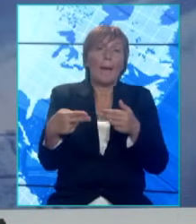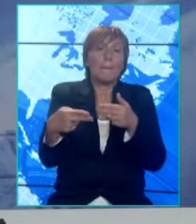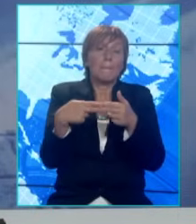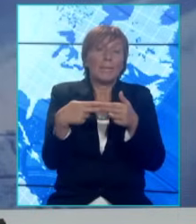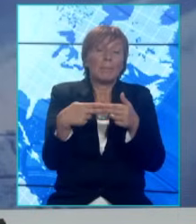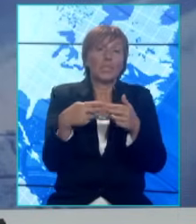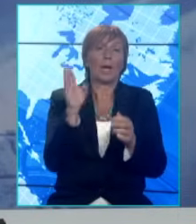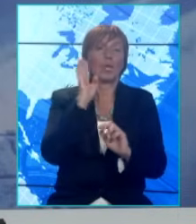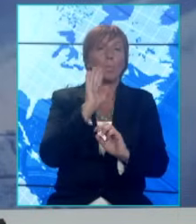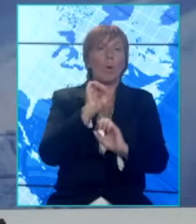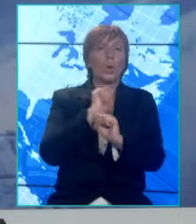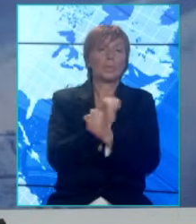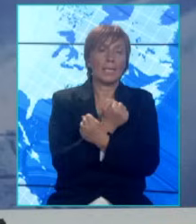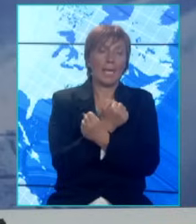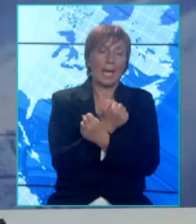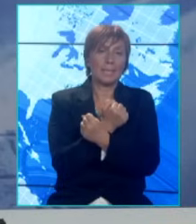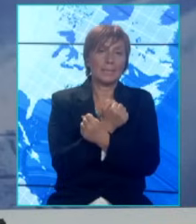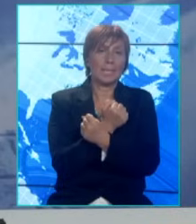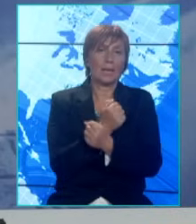približavanju Bosne i Hercegovine